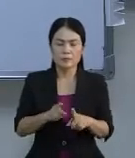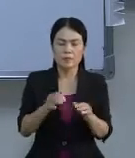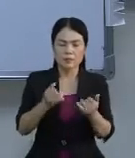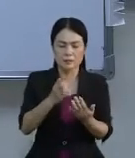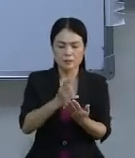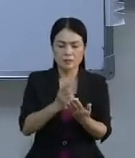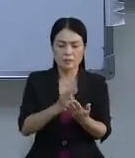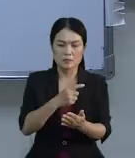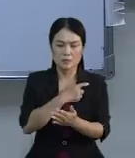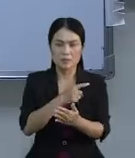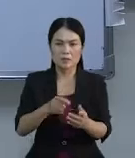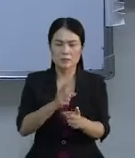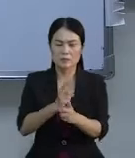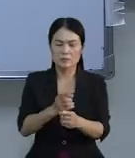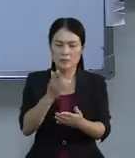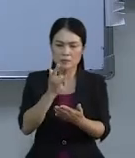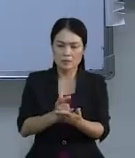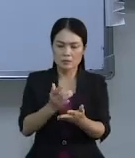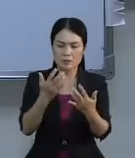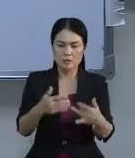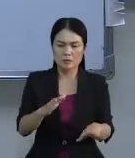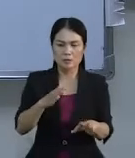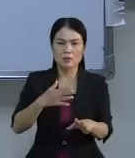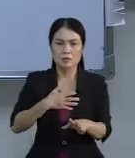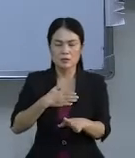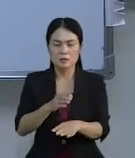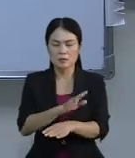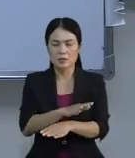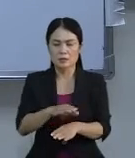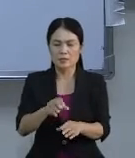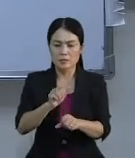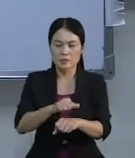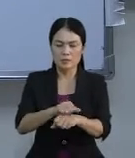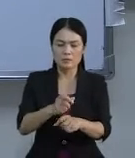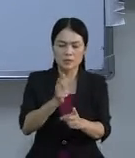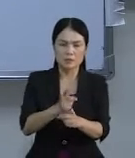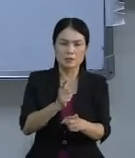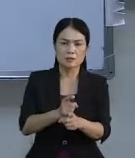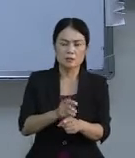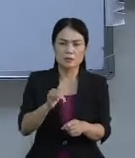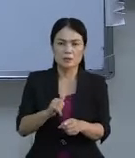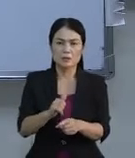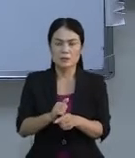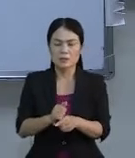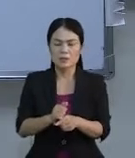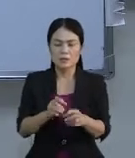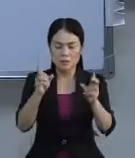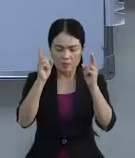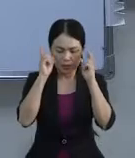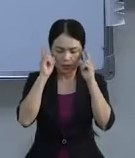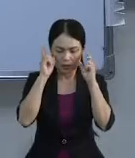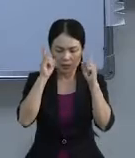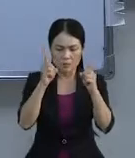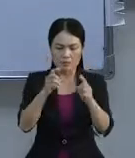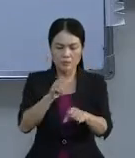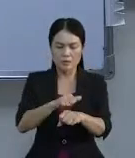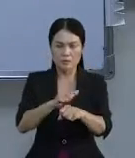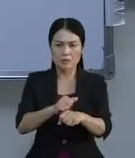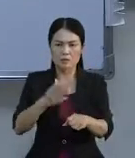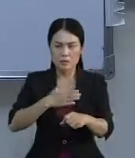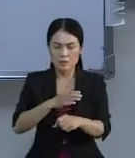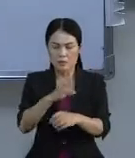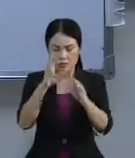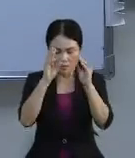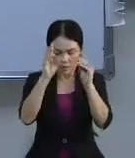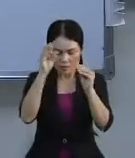មេរៀនរបស់យើងគឺត្រូវបានបញ្ចប់ហើយលោកគ្រូសង្ឃឹមថាបងប្អូននឹងធ្វើកិច្ចការនេះបានត្រឹមត្រូវហើយដោយចិត្តចង់មួយវិញទៀតគឺកិច្ចការរបស់លោកគ្រូអ្ន